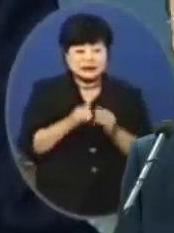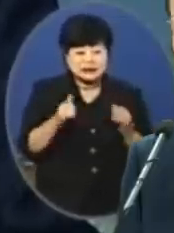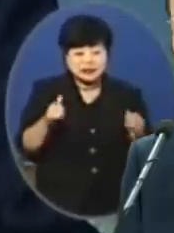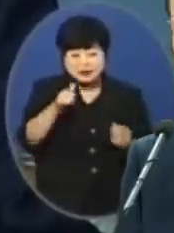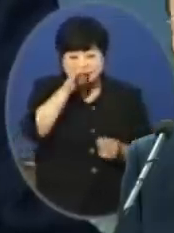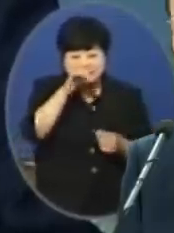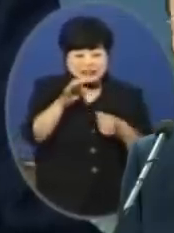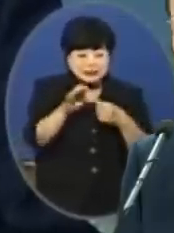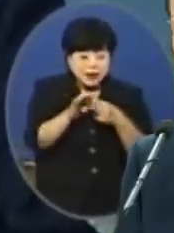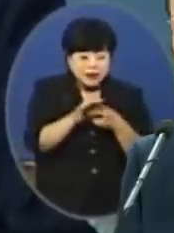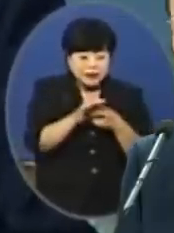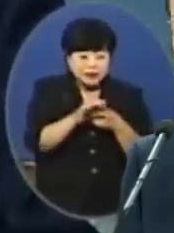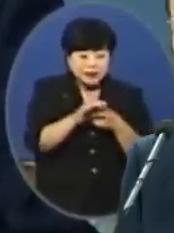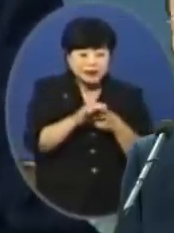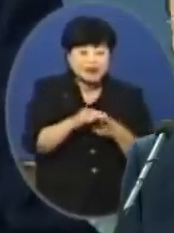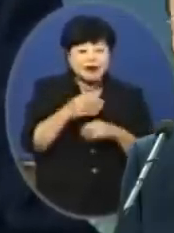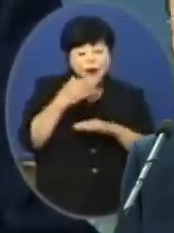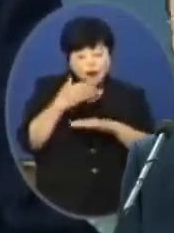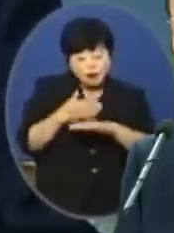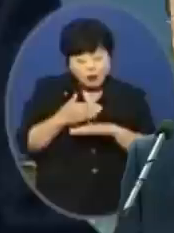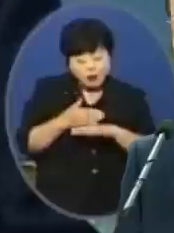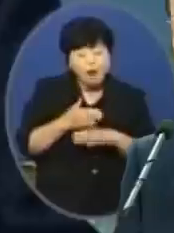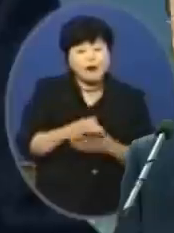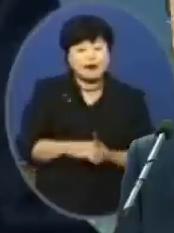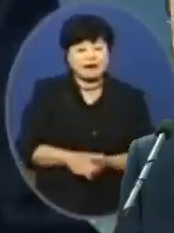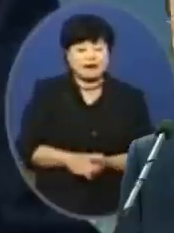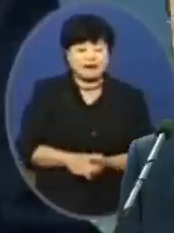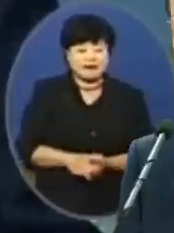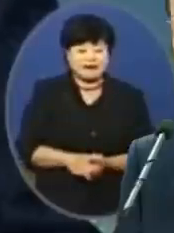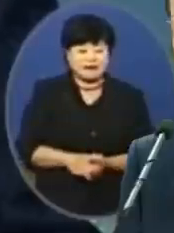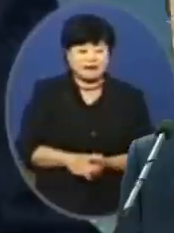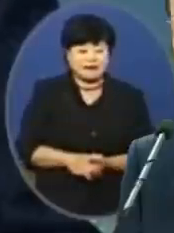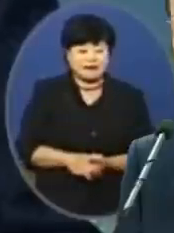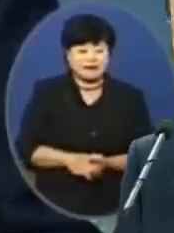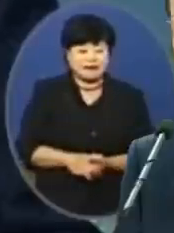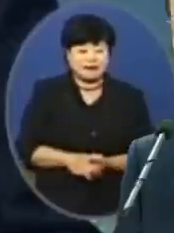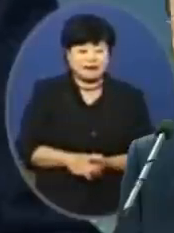사람이 있으면 얼마나 고마운 일인지 몰라요.